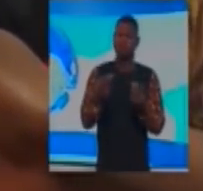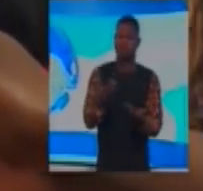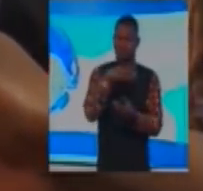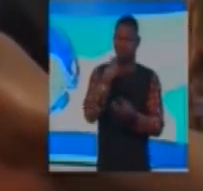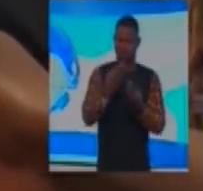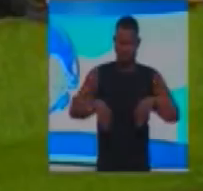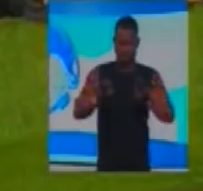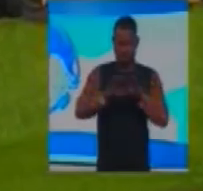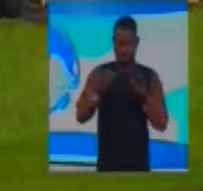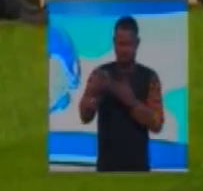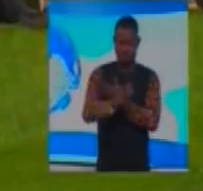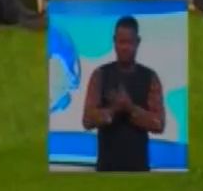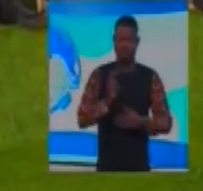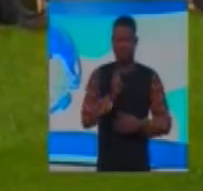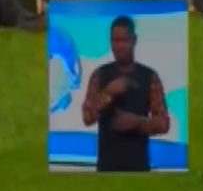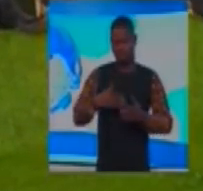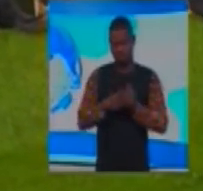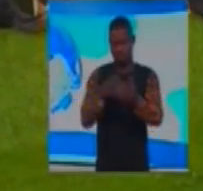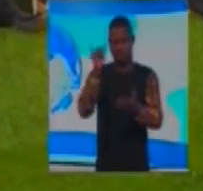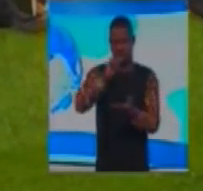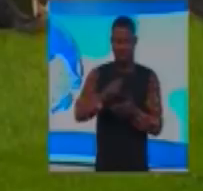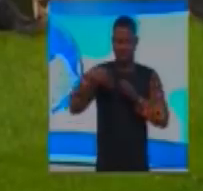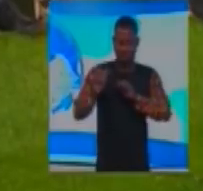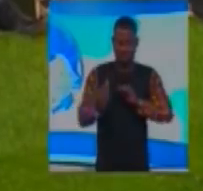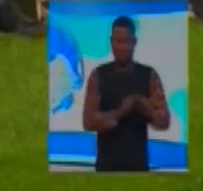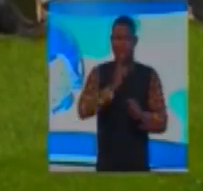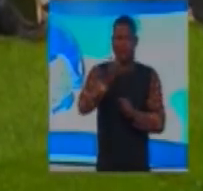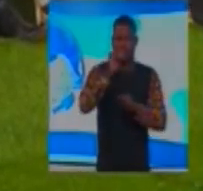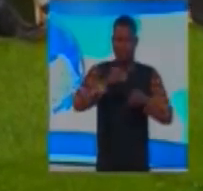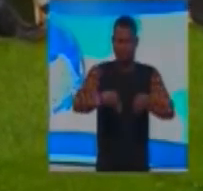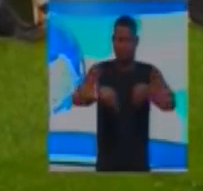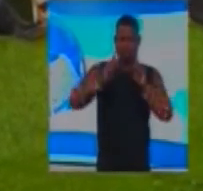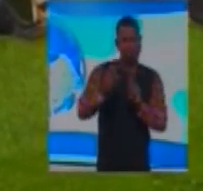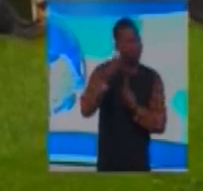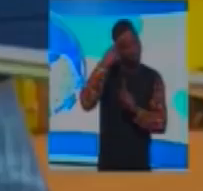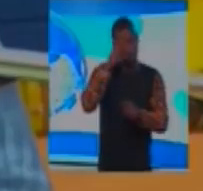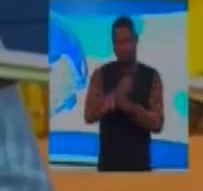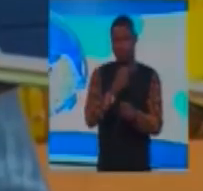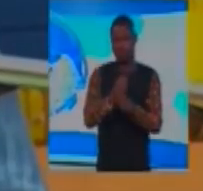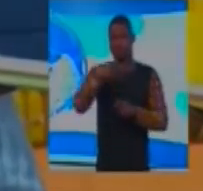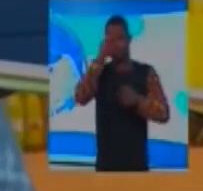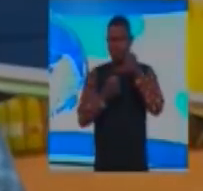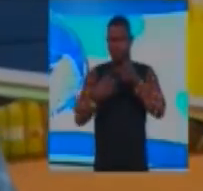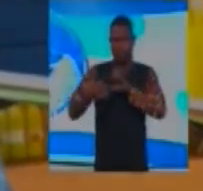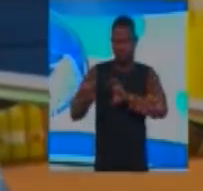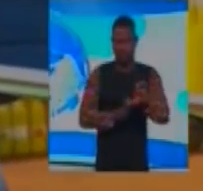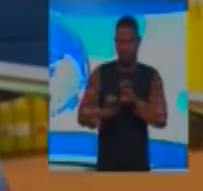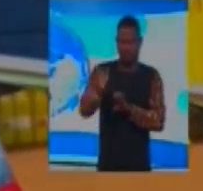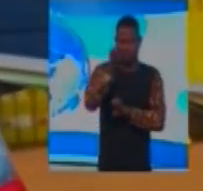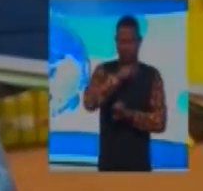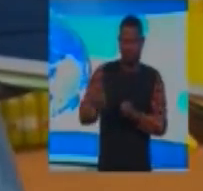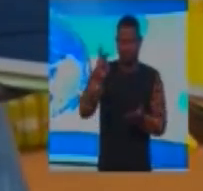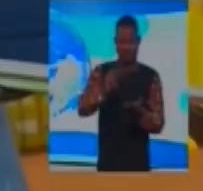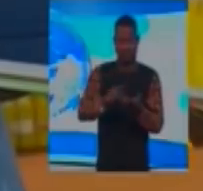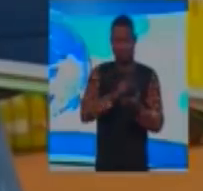avons. Cette activité est aussi une occasion pour les acteurs de la filière lait de faire un plaidoyer auprès